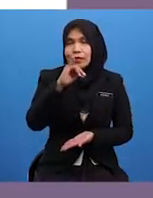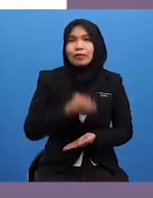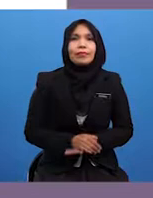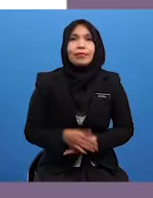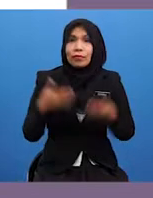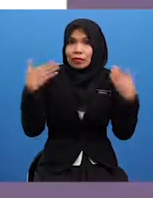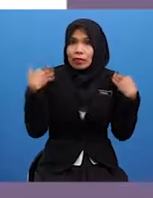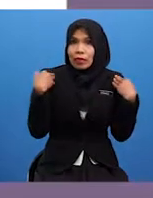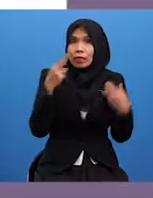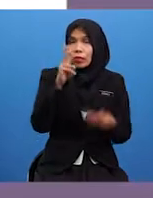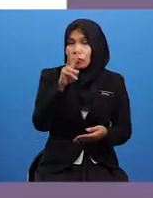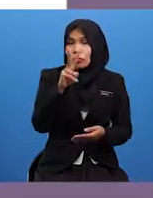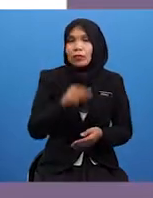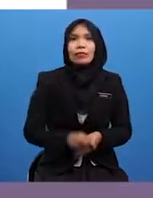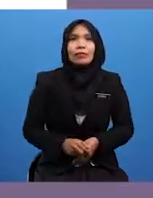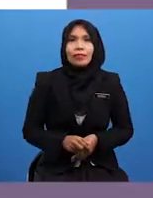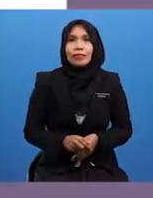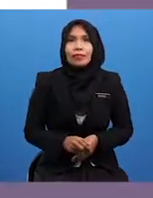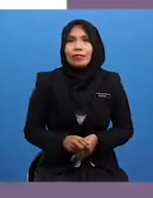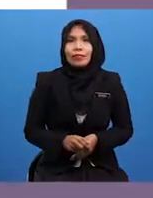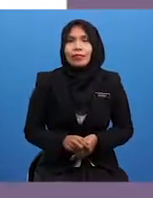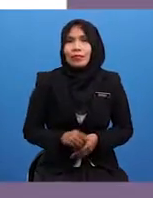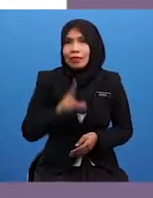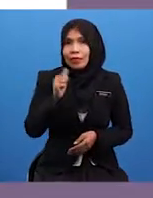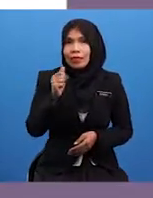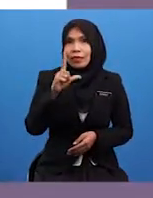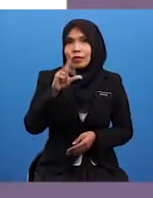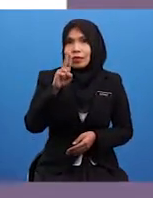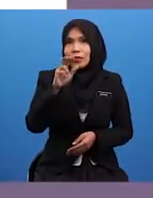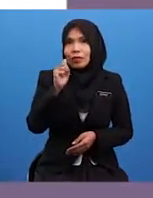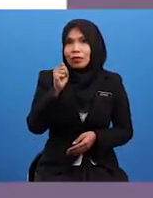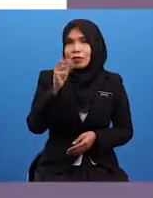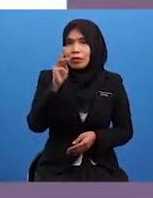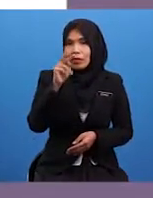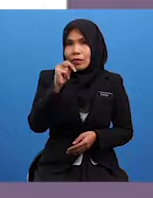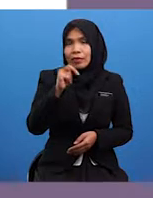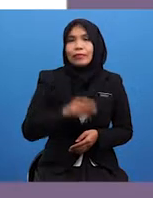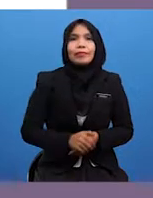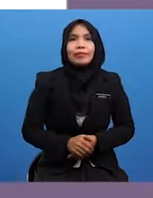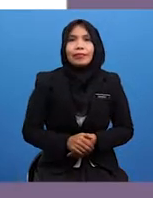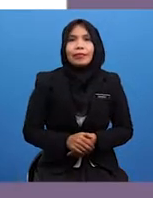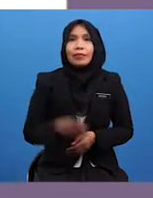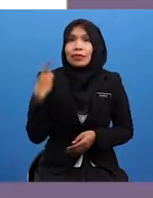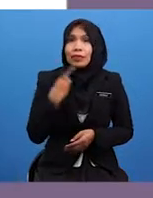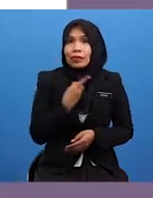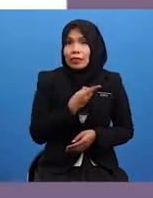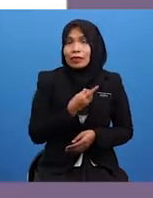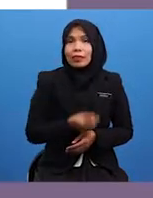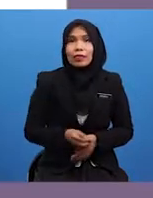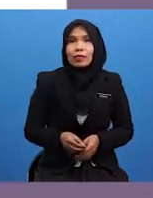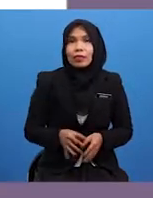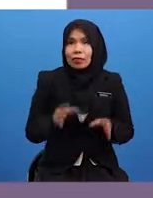atau lebih laluan untuk tenaga elektrik melaluinya. Kita dapat perhatikan juga